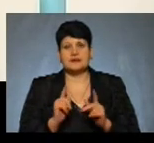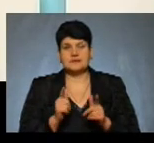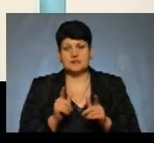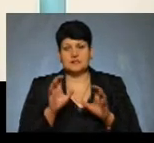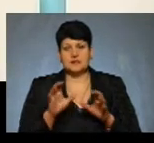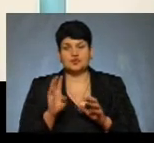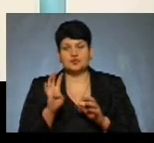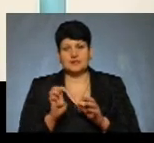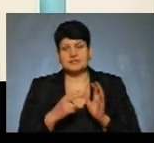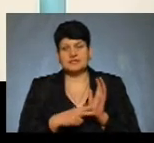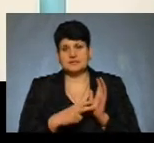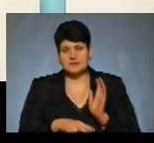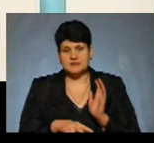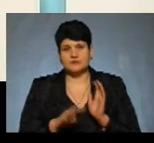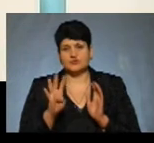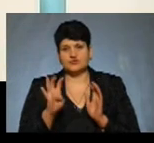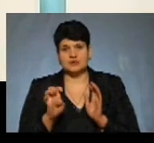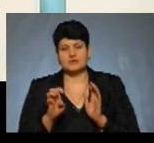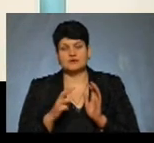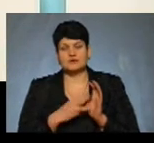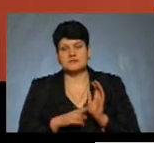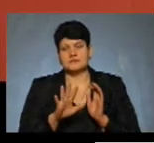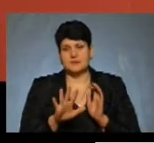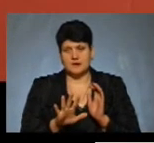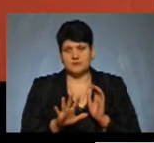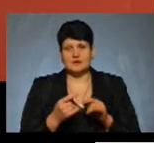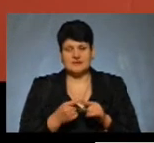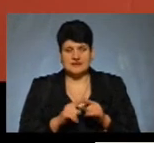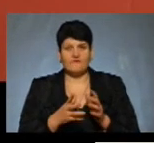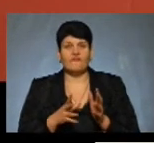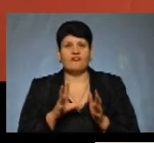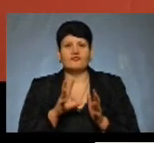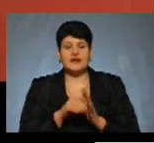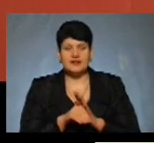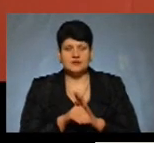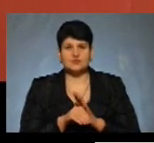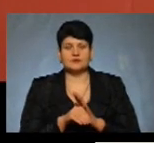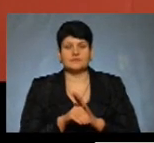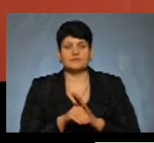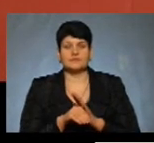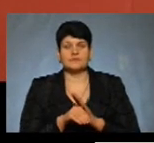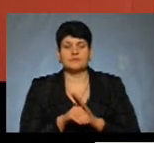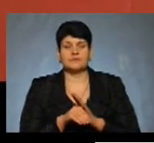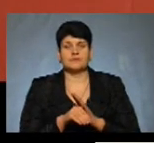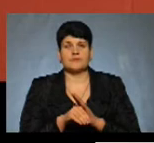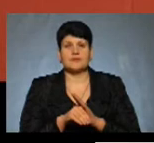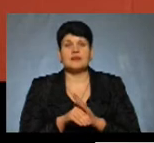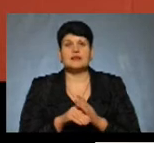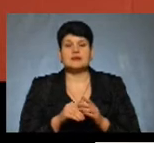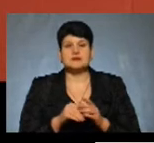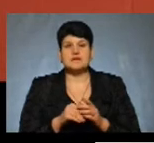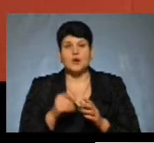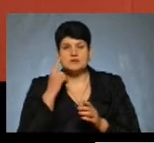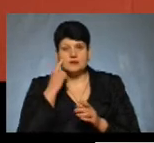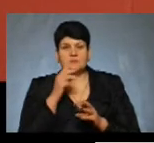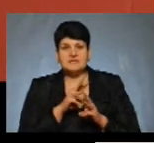статей 470 і 475. Власне, цей внесок передбачений з 471, так. Зрозуміло. За оцінками Міністерства